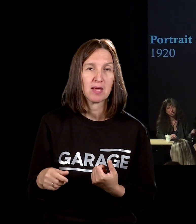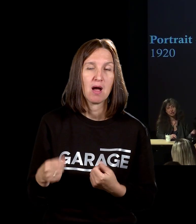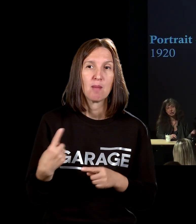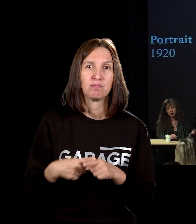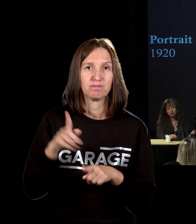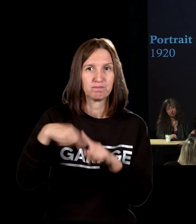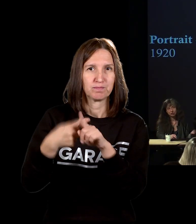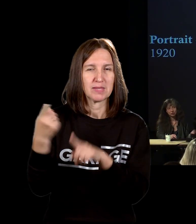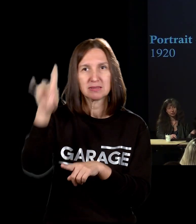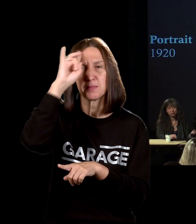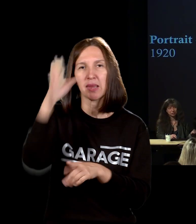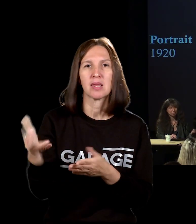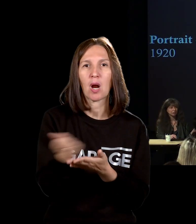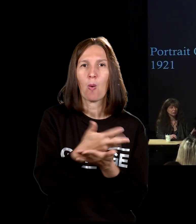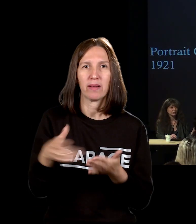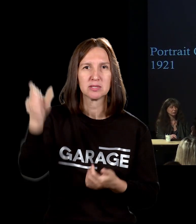знаменитый коллекционер,